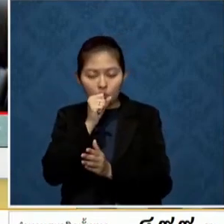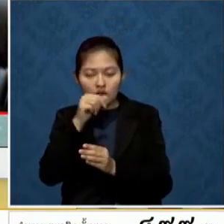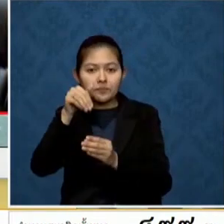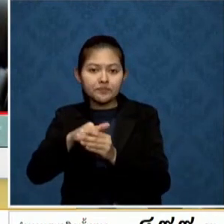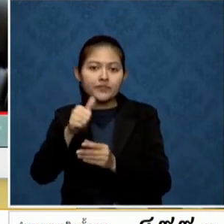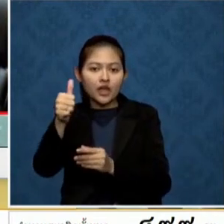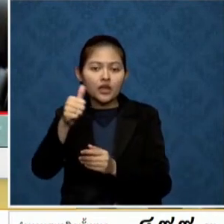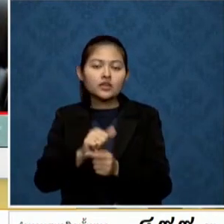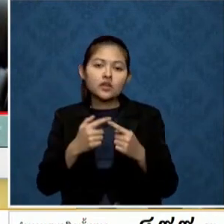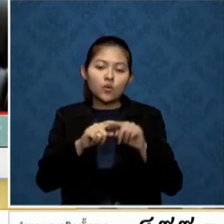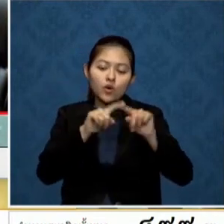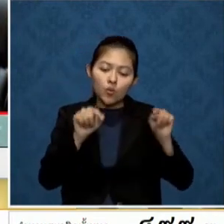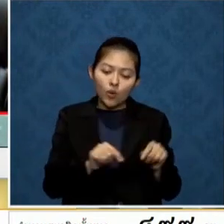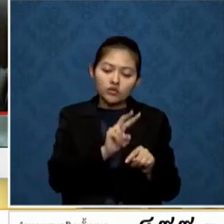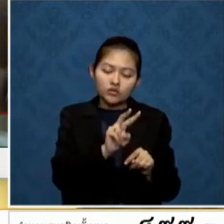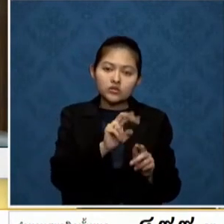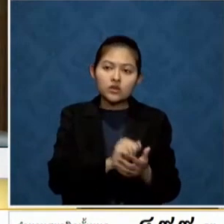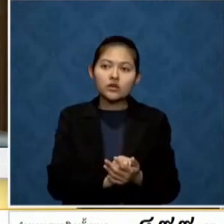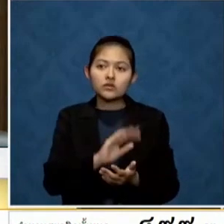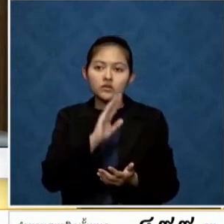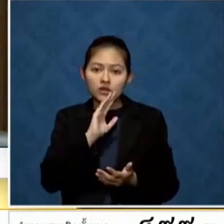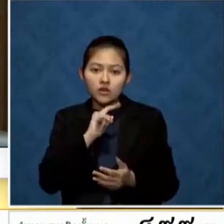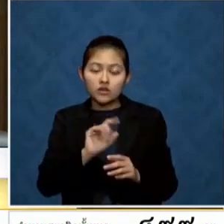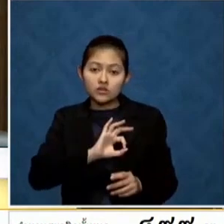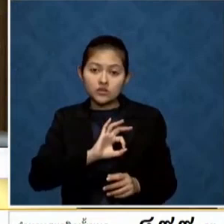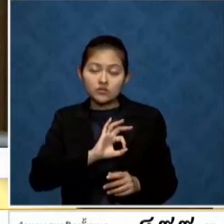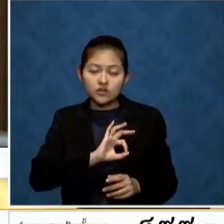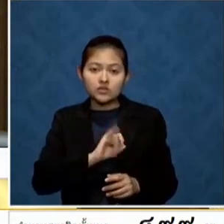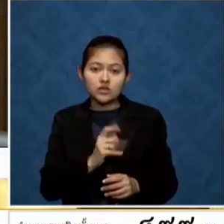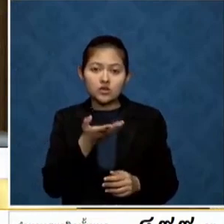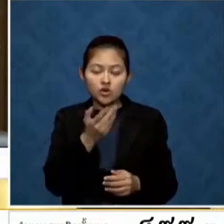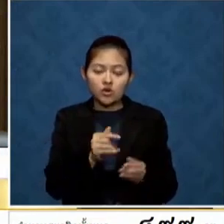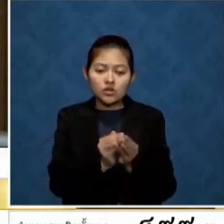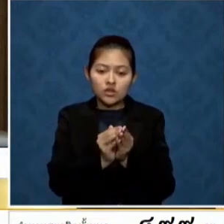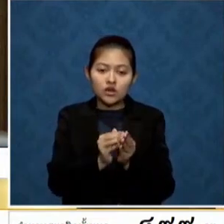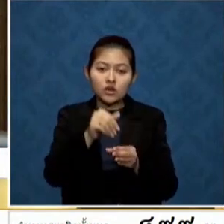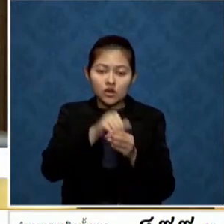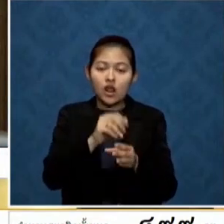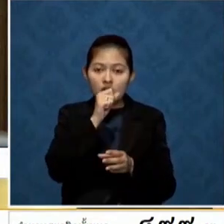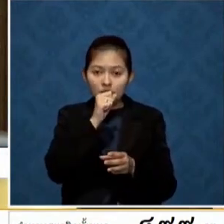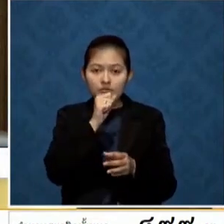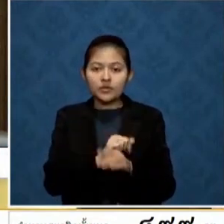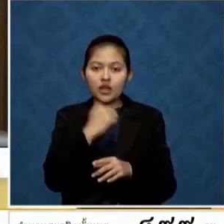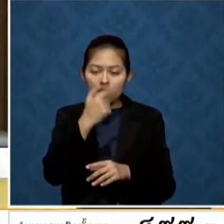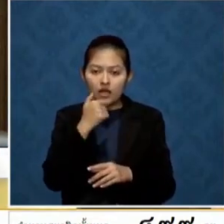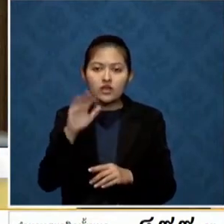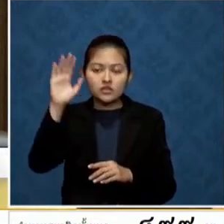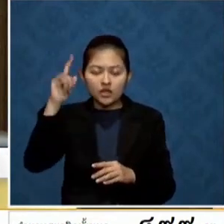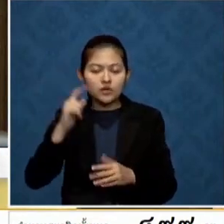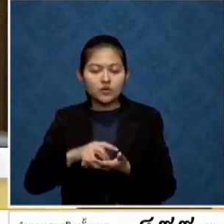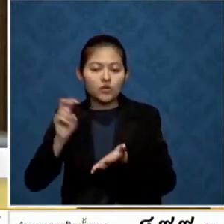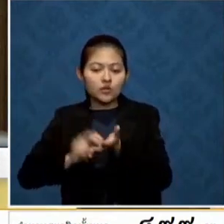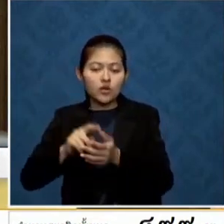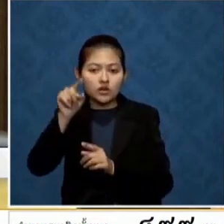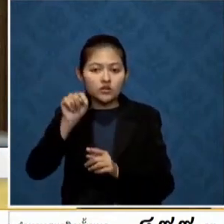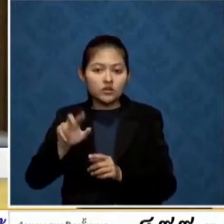ได้แต่วรรค 2ครับมาเขียนต่อว่าในกรณีที่สมาชิกเสนอยัติให้ลงคะแนนรับตามวรรค 1ถ้ามีสมาชิกคัดค้าและมีผู้รับรองไม่น้อยกว่า